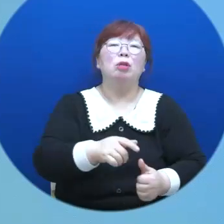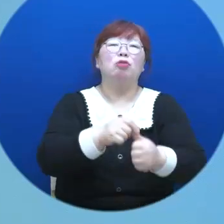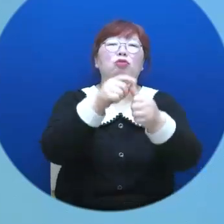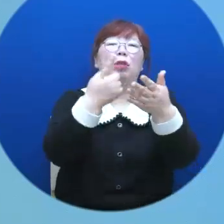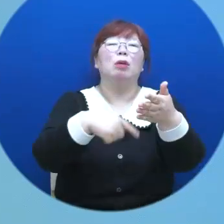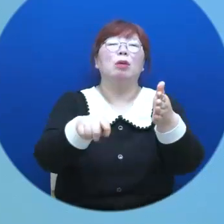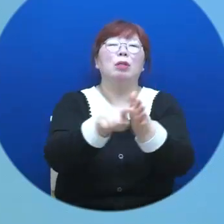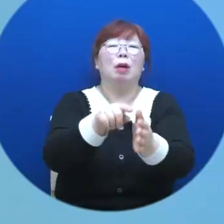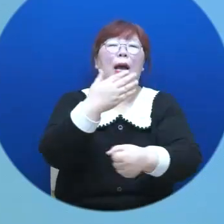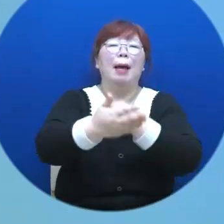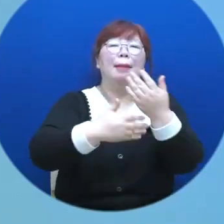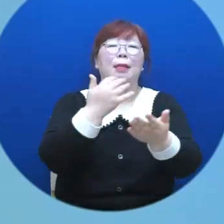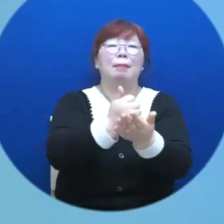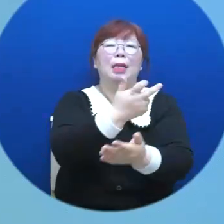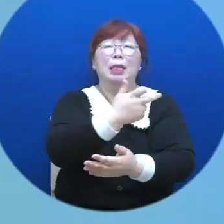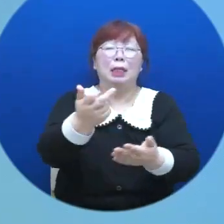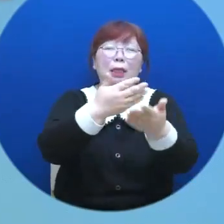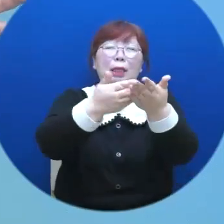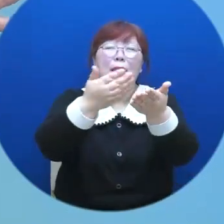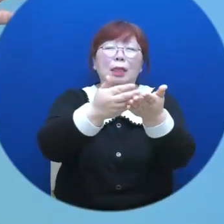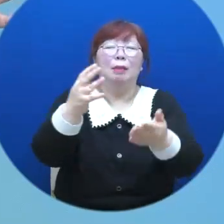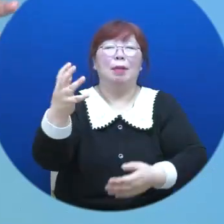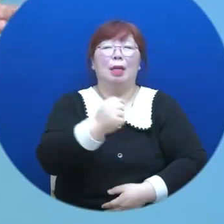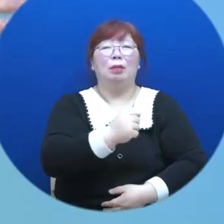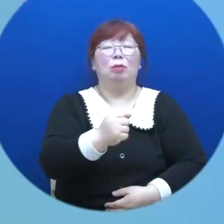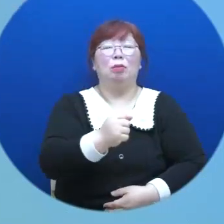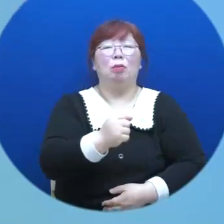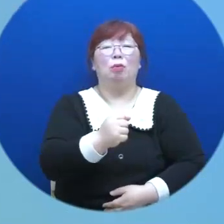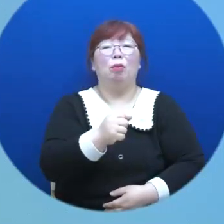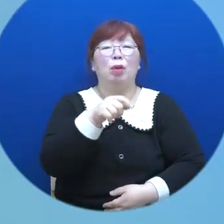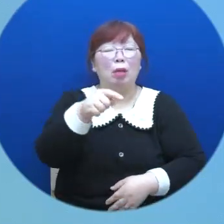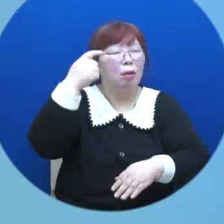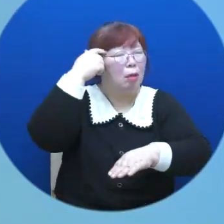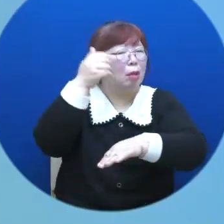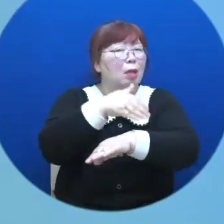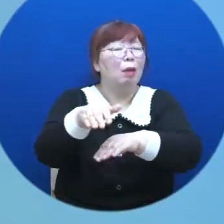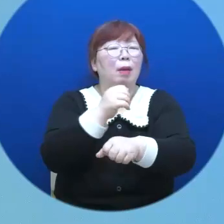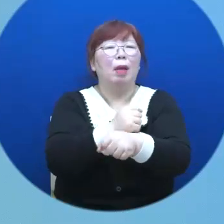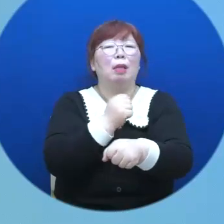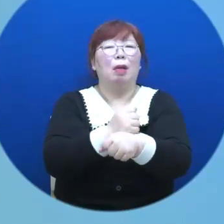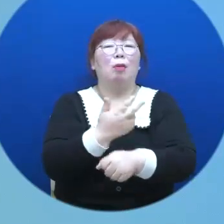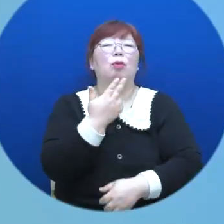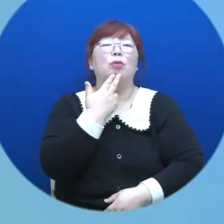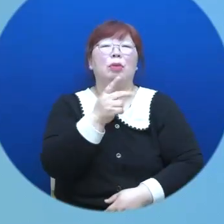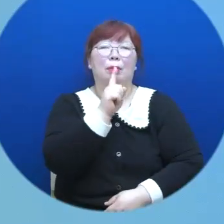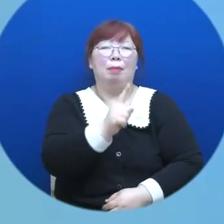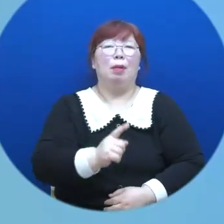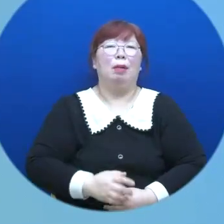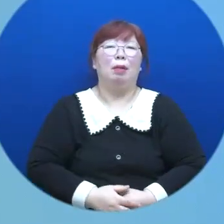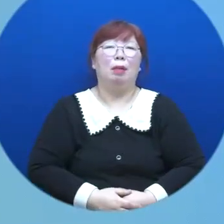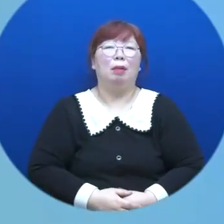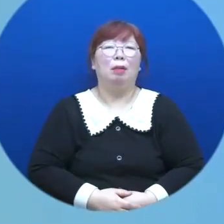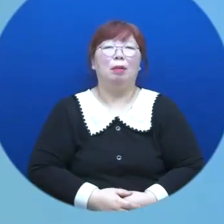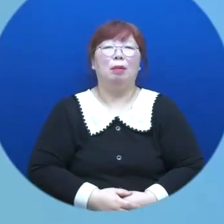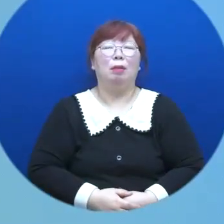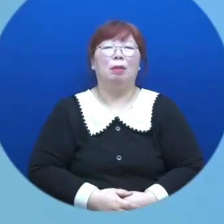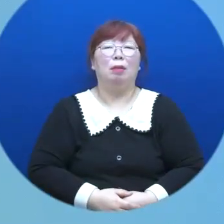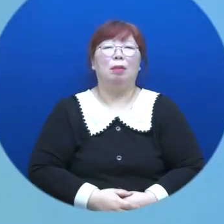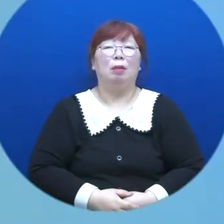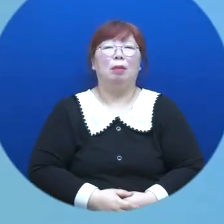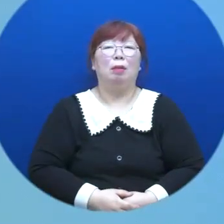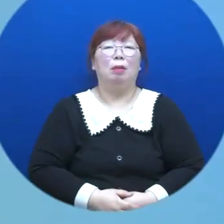하나님이 큰 그림을 가지고 섭리하셨다고. 그런 얘기를 요셉이 하고 있는 거예요.